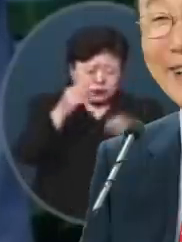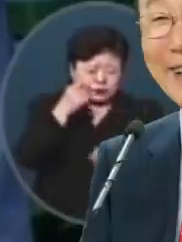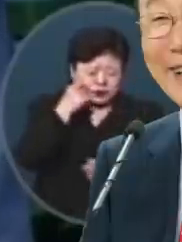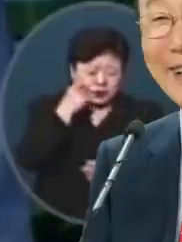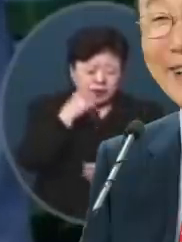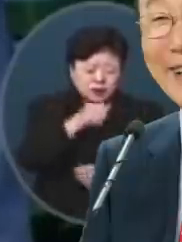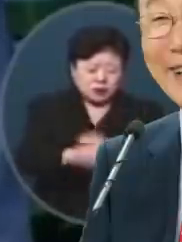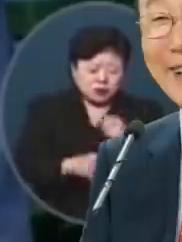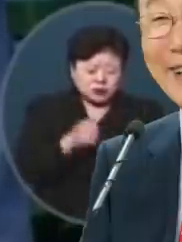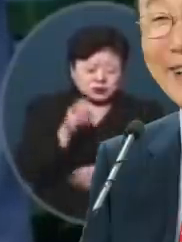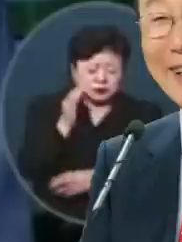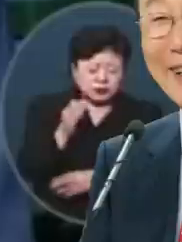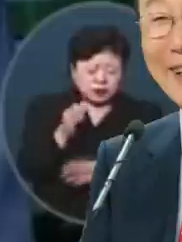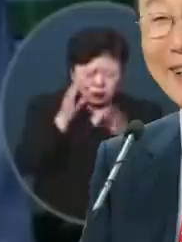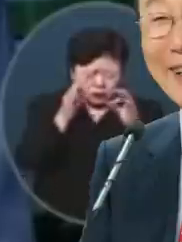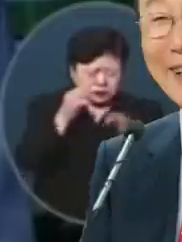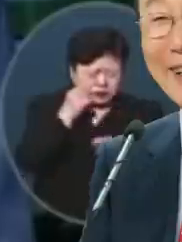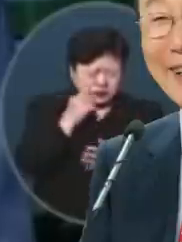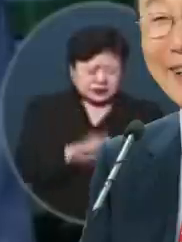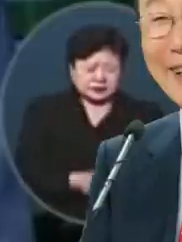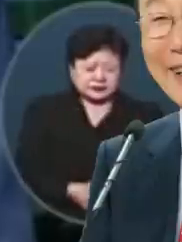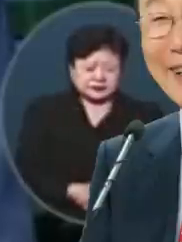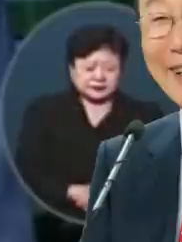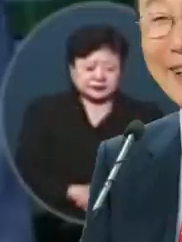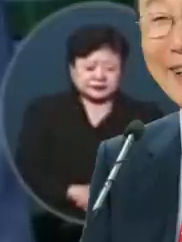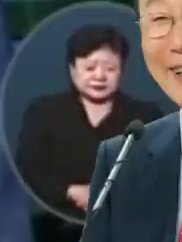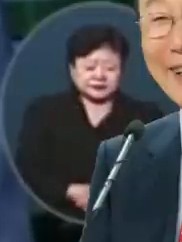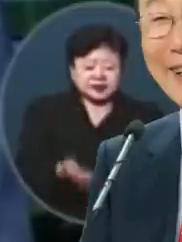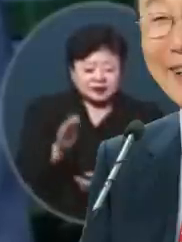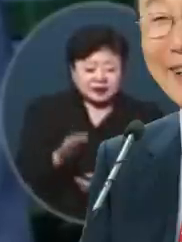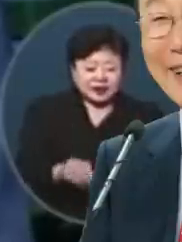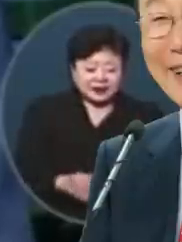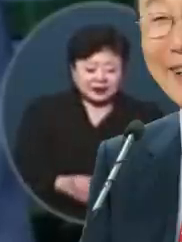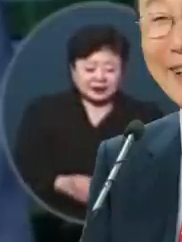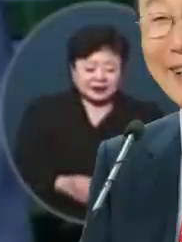50년 목회하면서 별로 보지 못했어요. 그러나